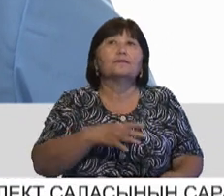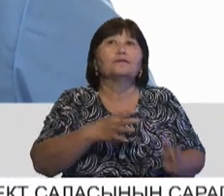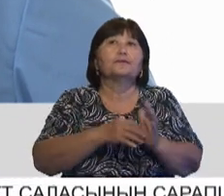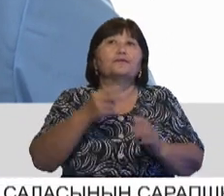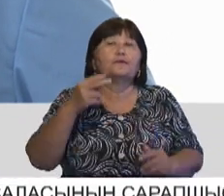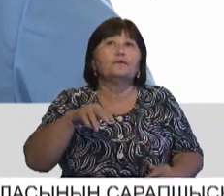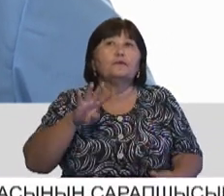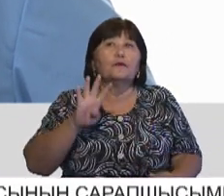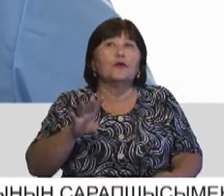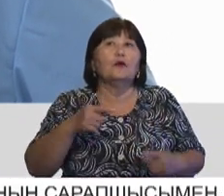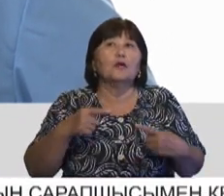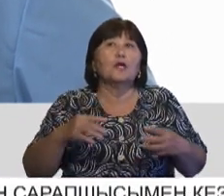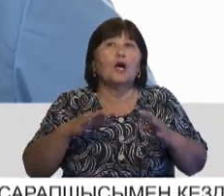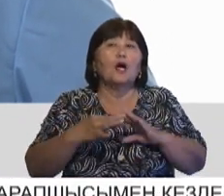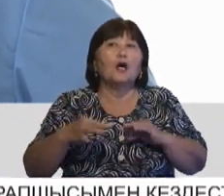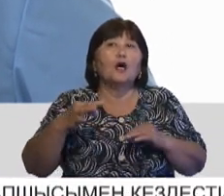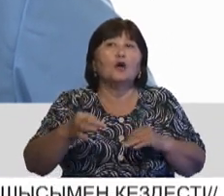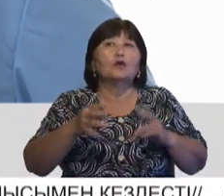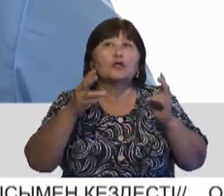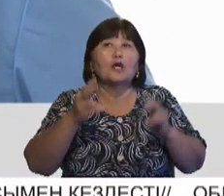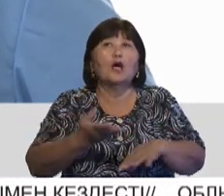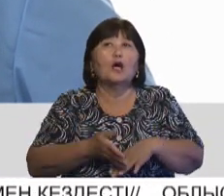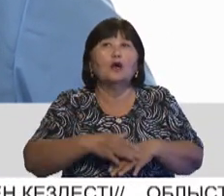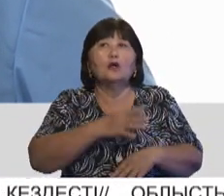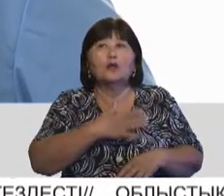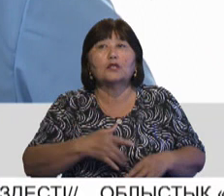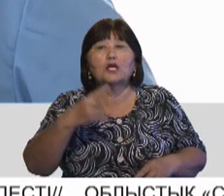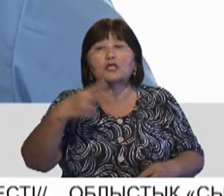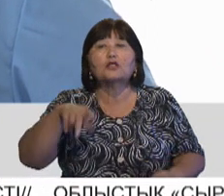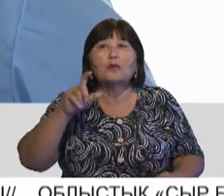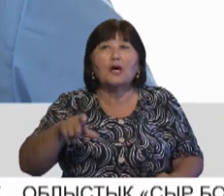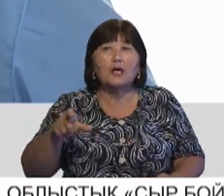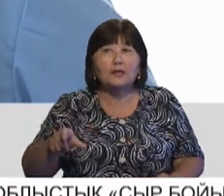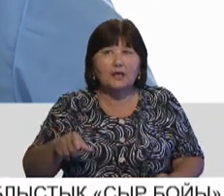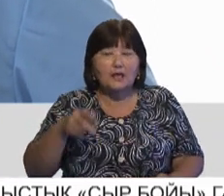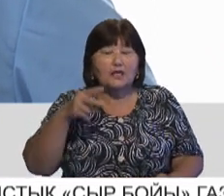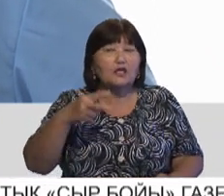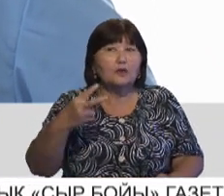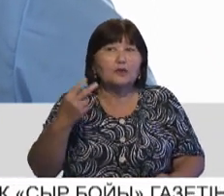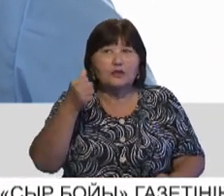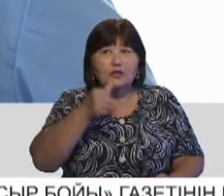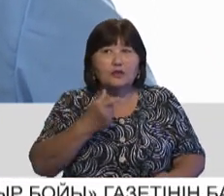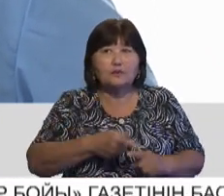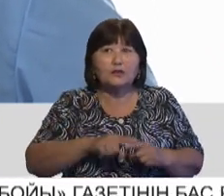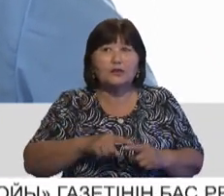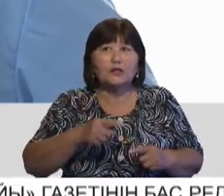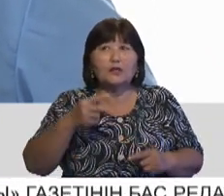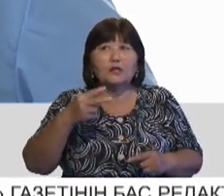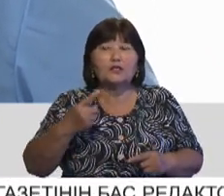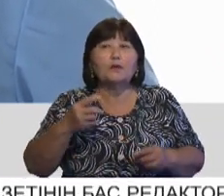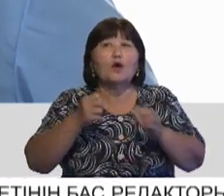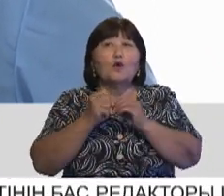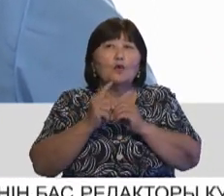5 айында 4. Ауыр дене жарақатымен медициналық ұйымдарға 20 адам жүгінген. 2022 жылы 5-еу, 2023 жылы